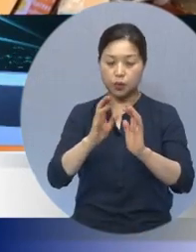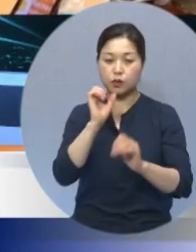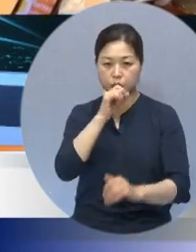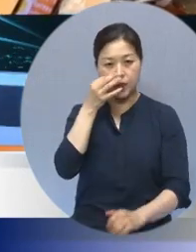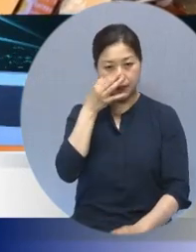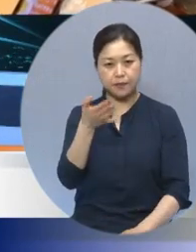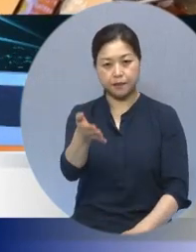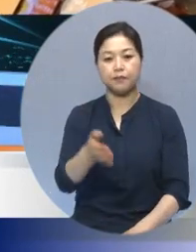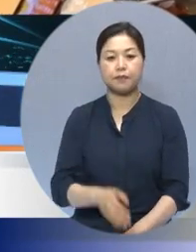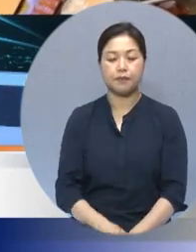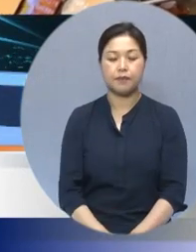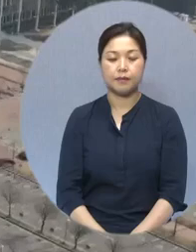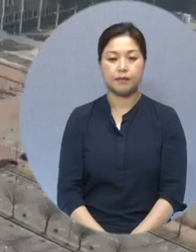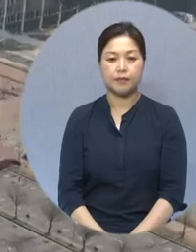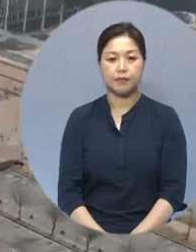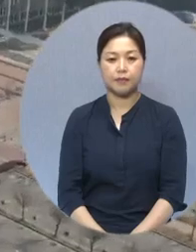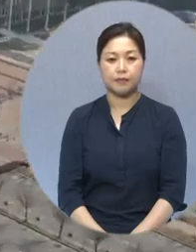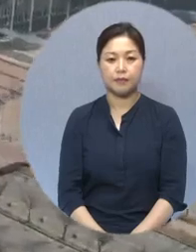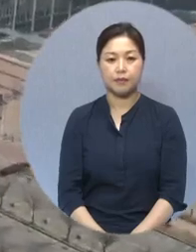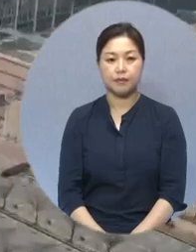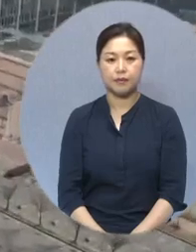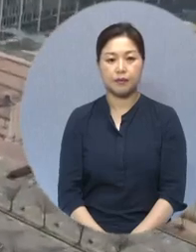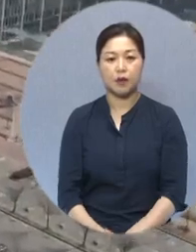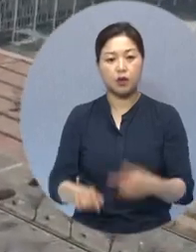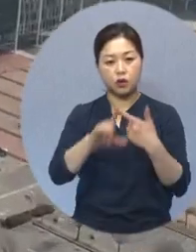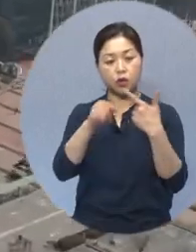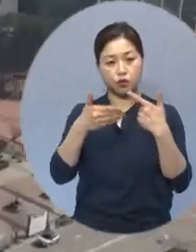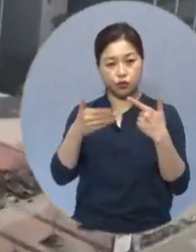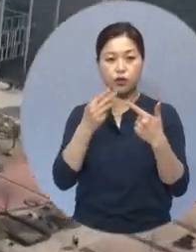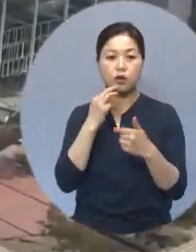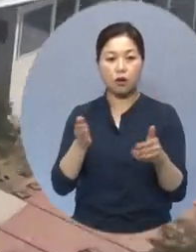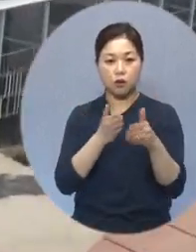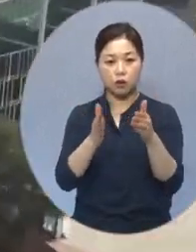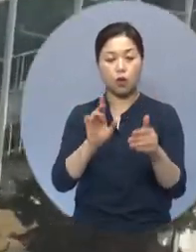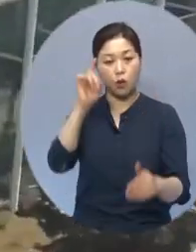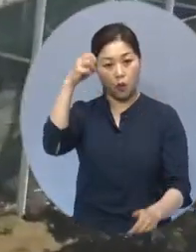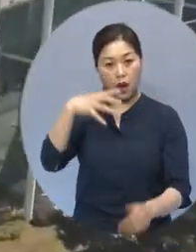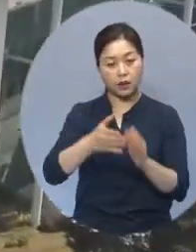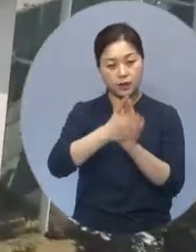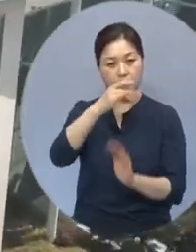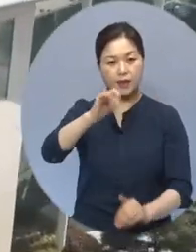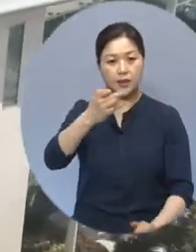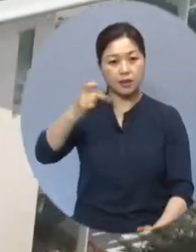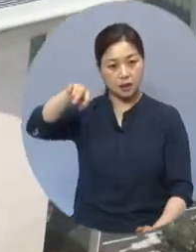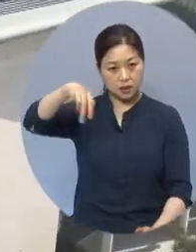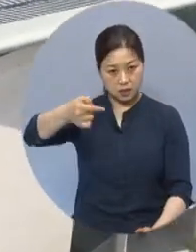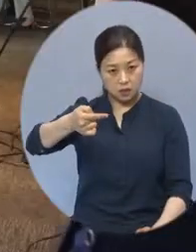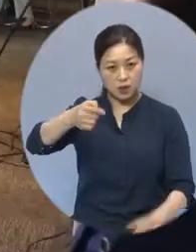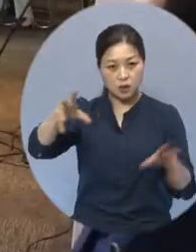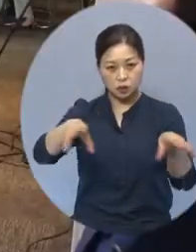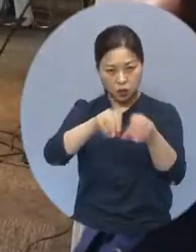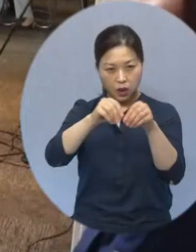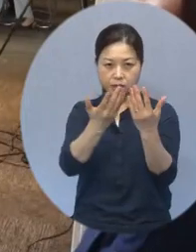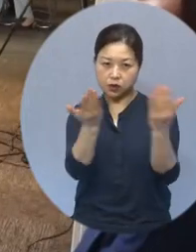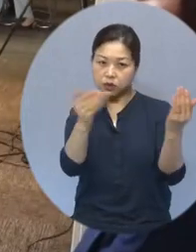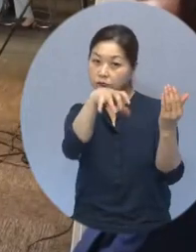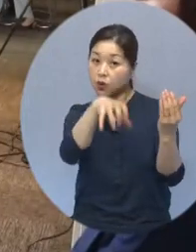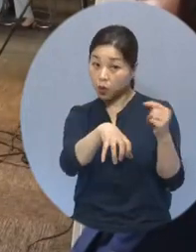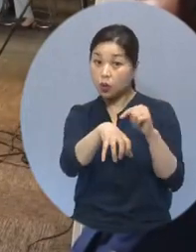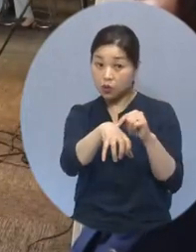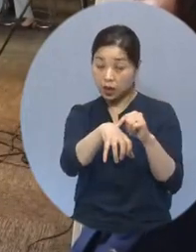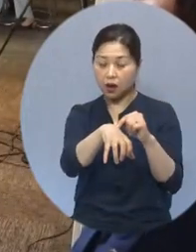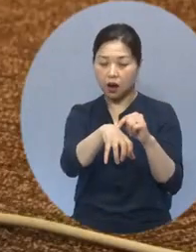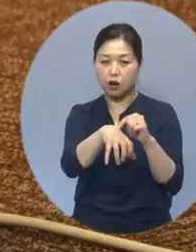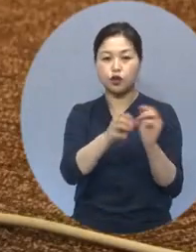기자가 다녀왔습니다. 지난 6월 9일 경기도 고양시 킨텍스 종합전시장에 마련된 한